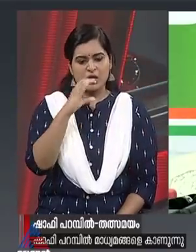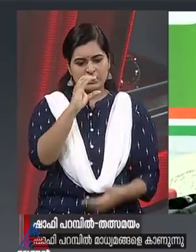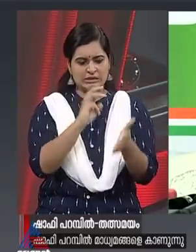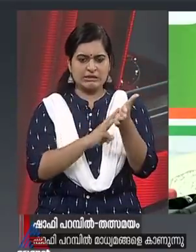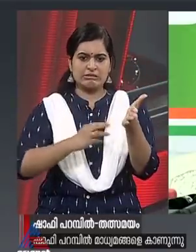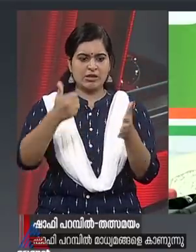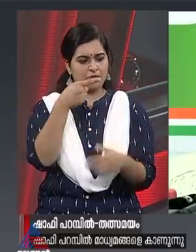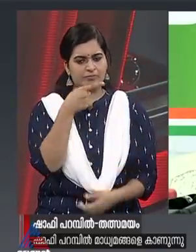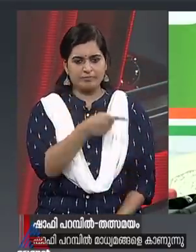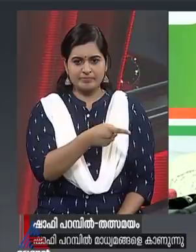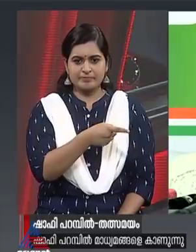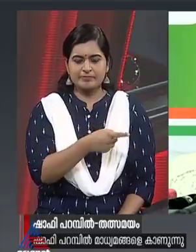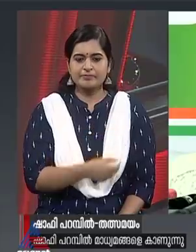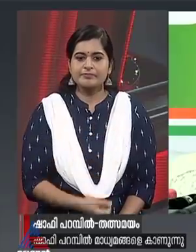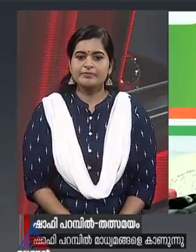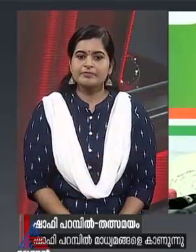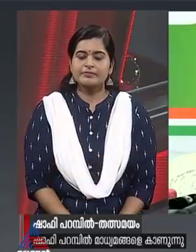കഴിയില്ല.